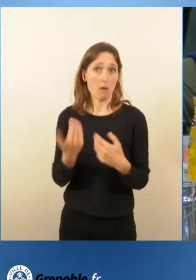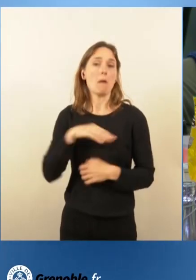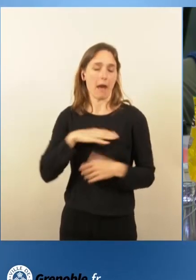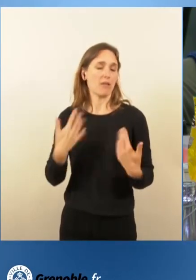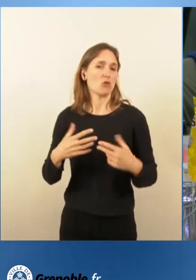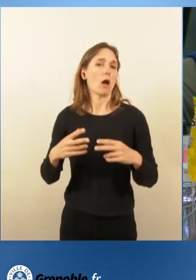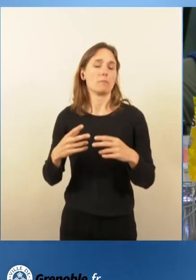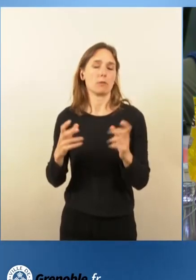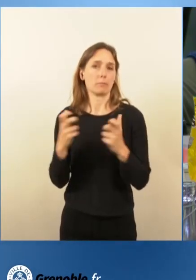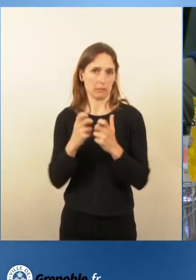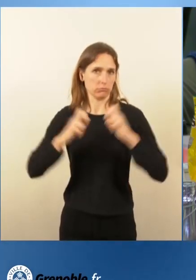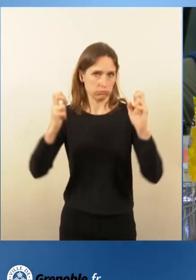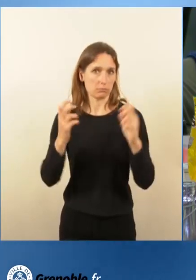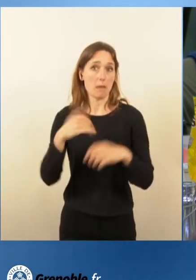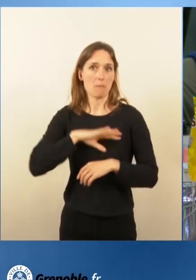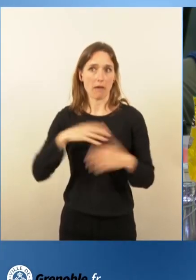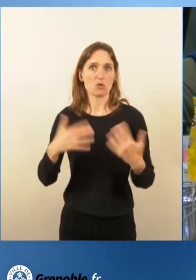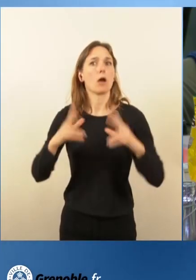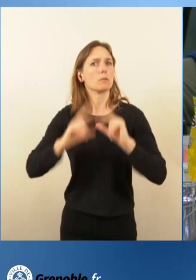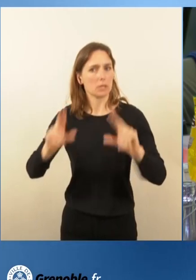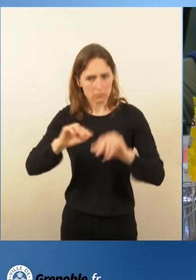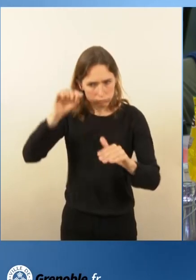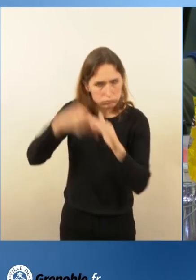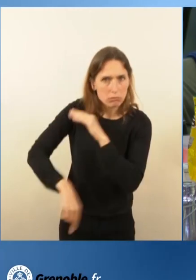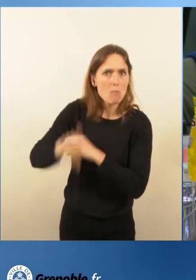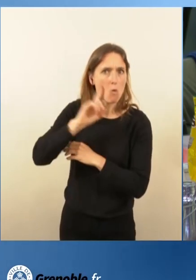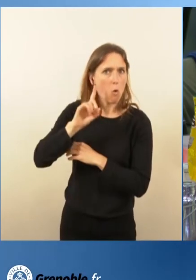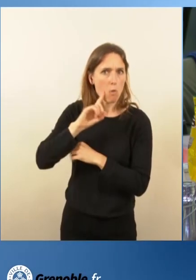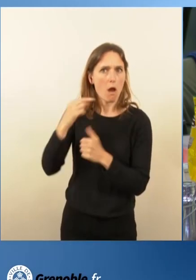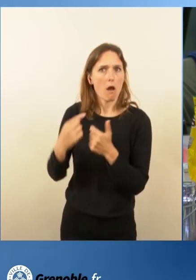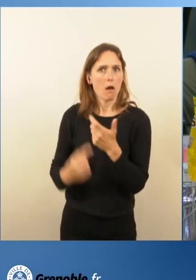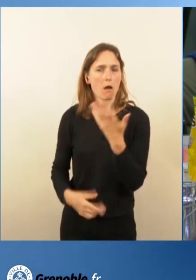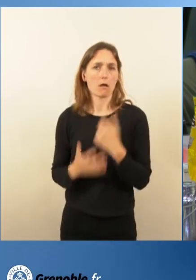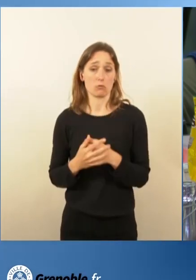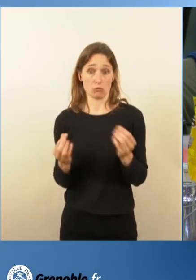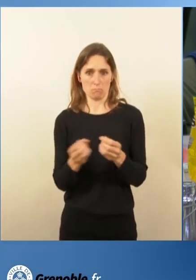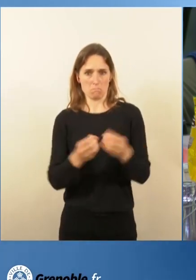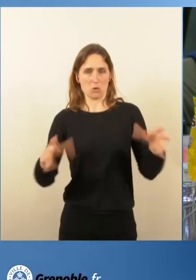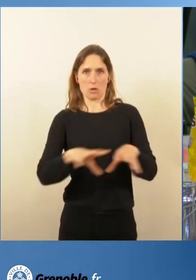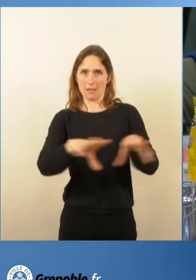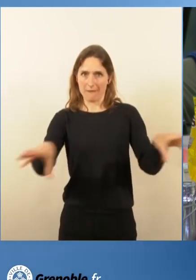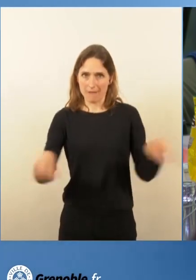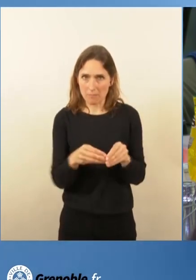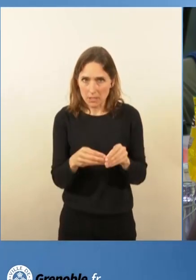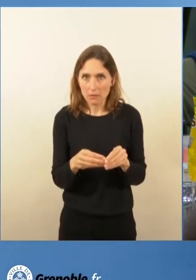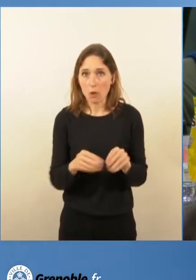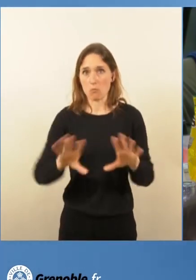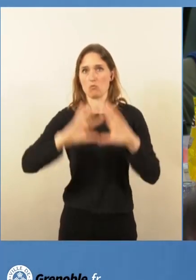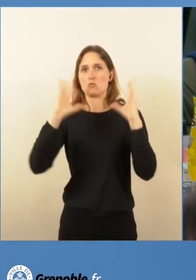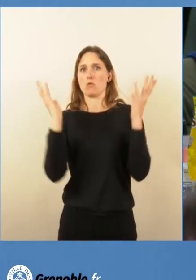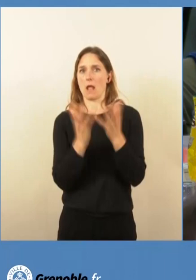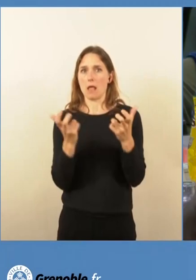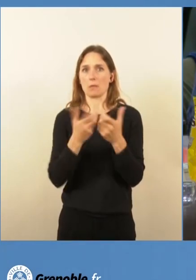notamment sur le fait que pour la l'immense majorité des familles l'ensemble l'addition donne une baisse évidemment